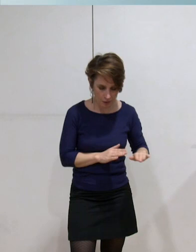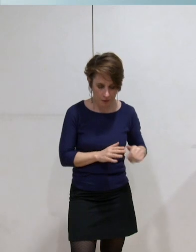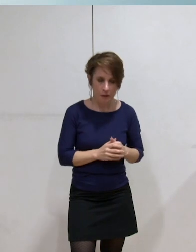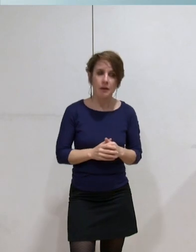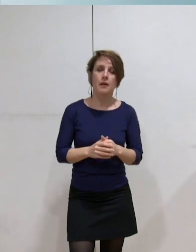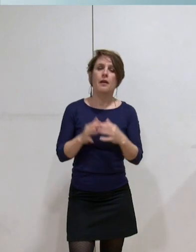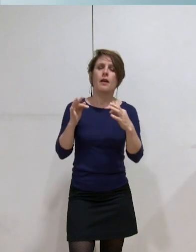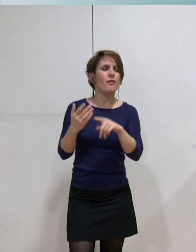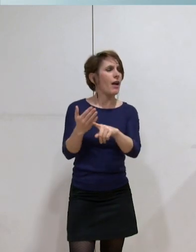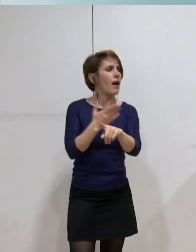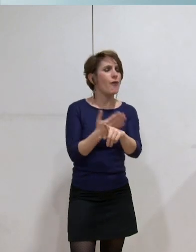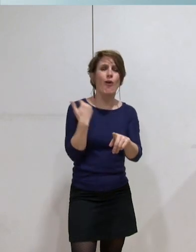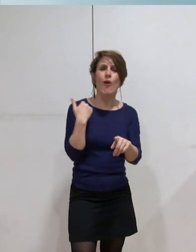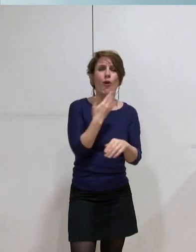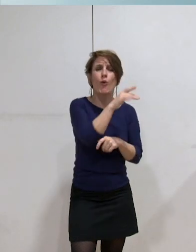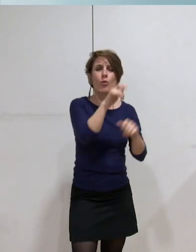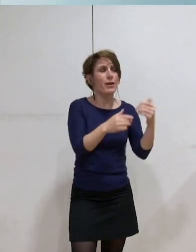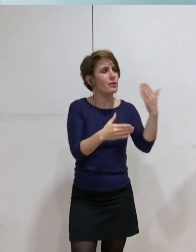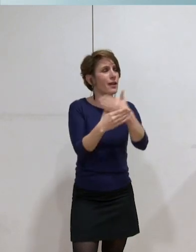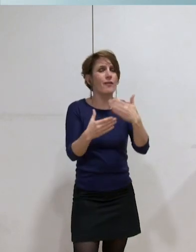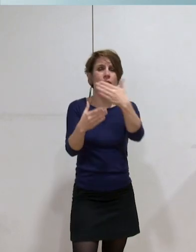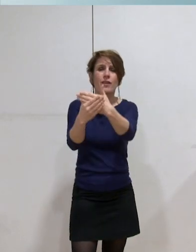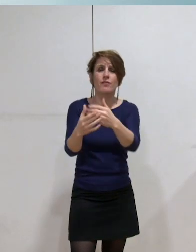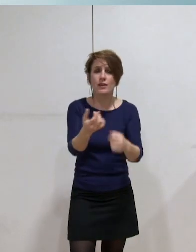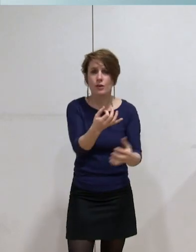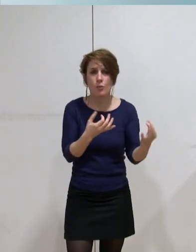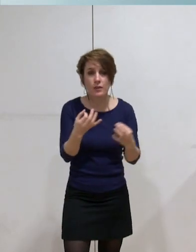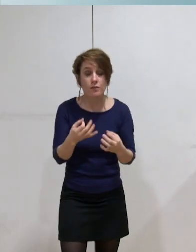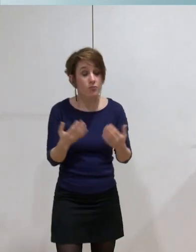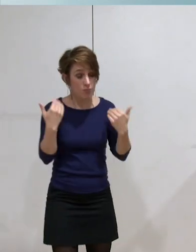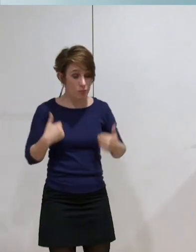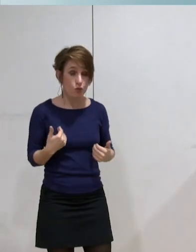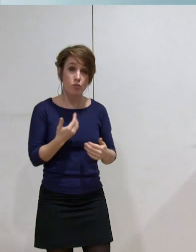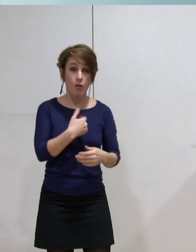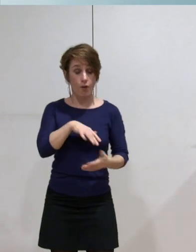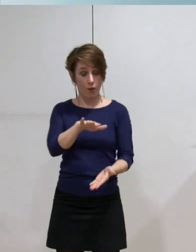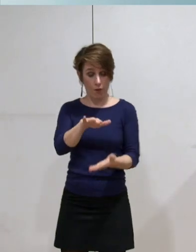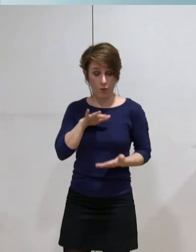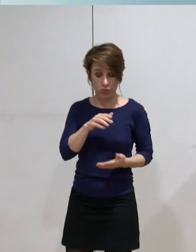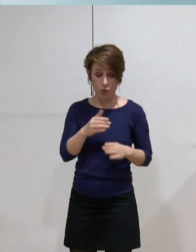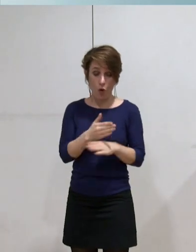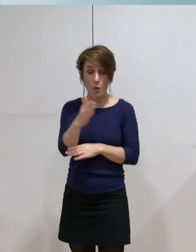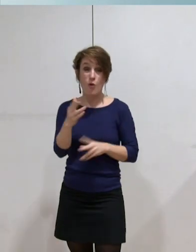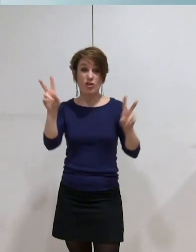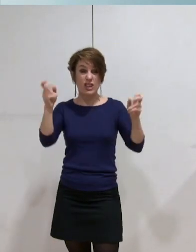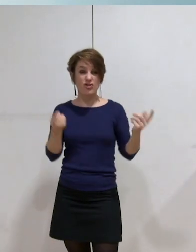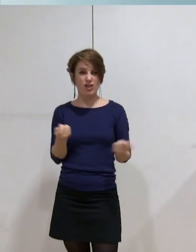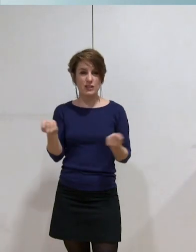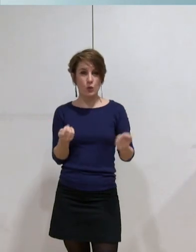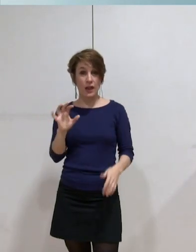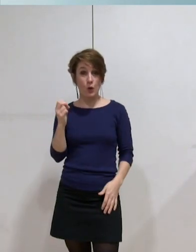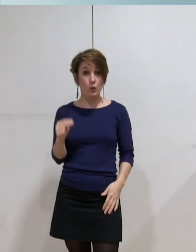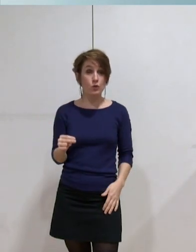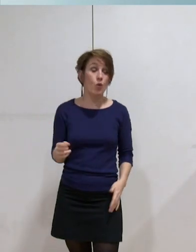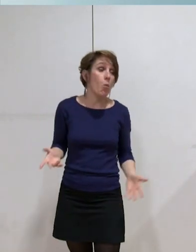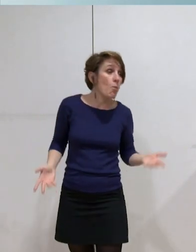propos précédents est-ce que c'est un projet gestionnaire ou pas je sais pas peut-être ou pas ce